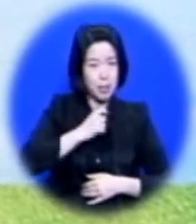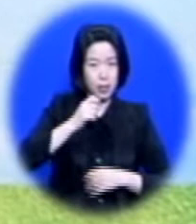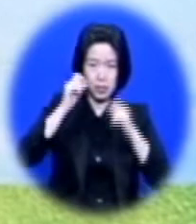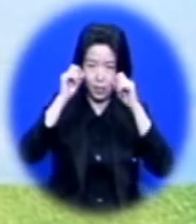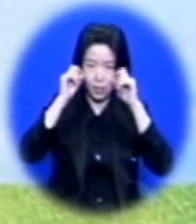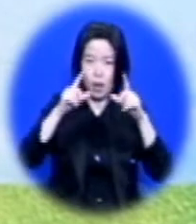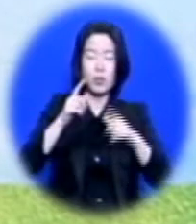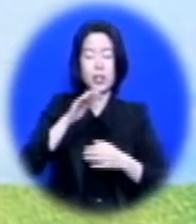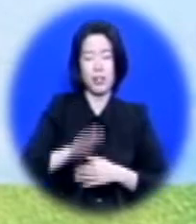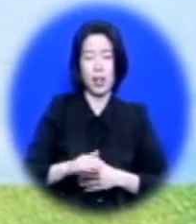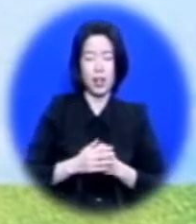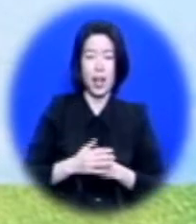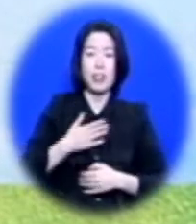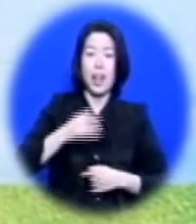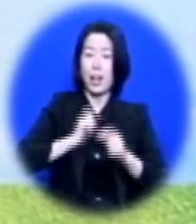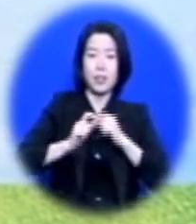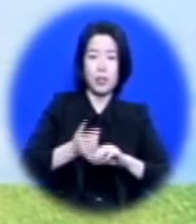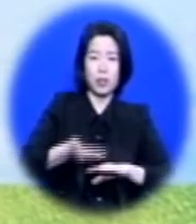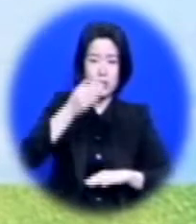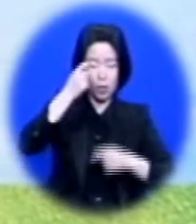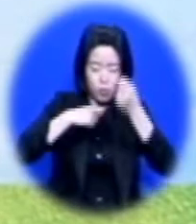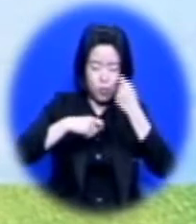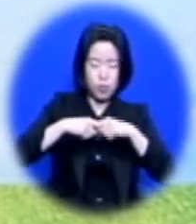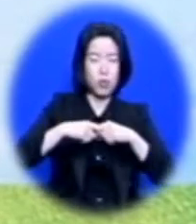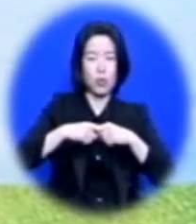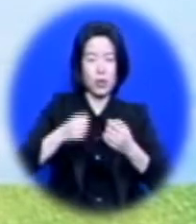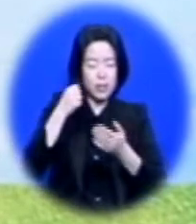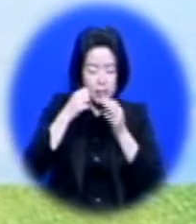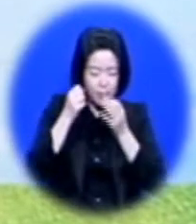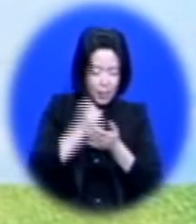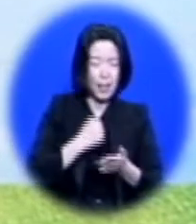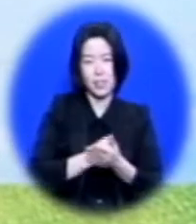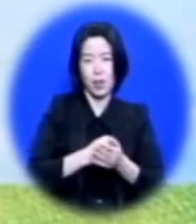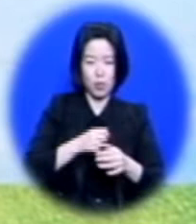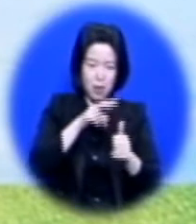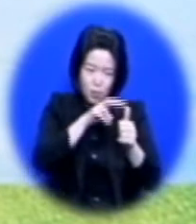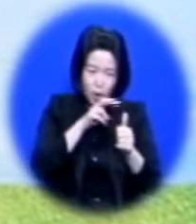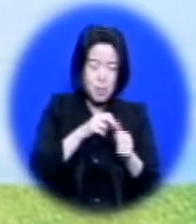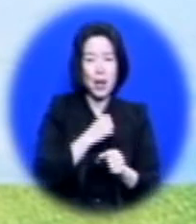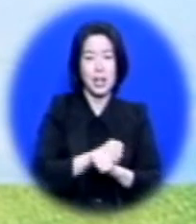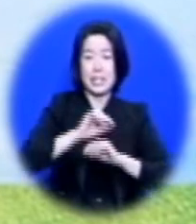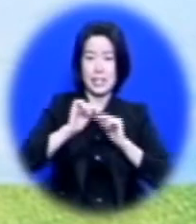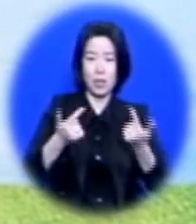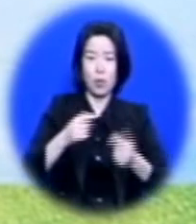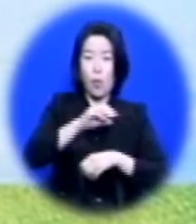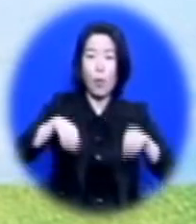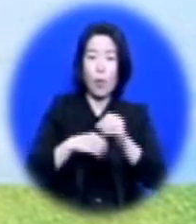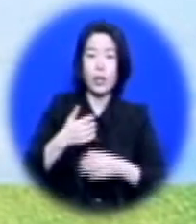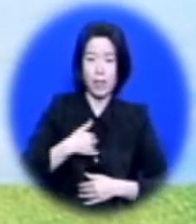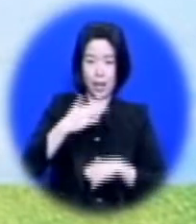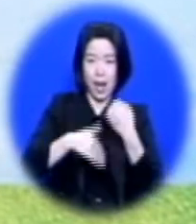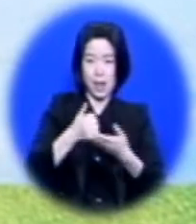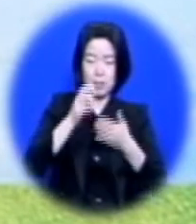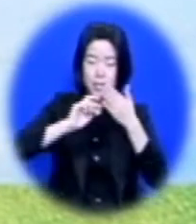원단 내가 더 이상 울고 불고 탄식하고 원망하고 그렇지 않고 오히려 내가 하나님을